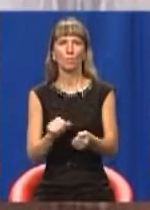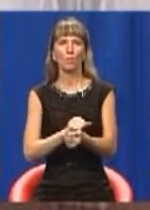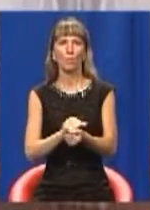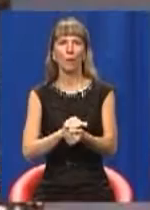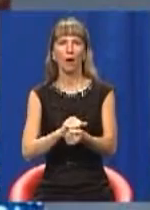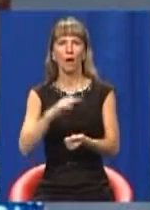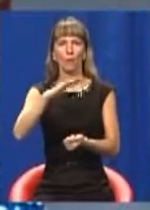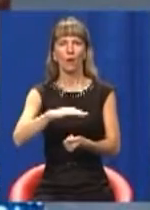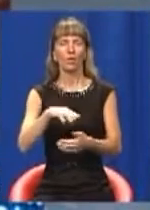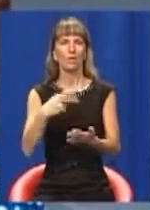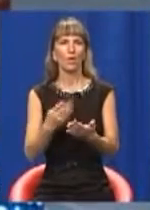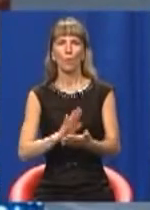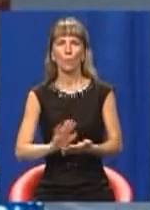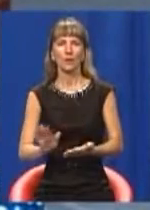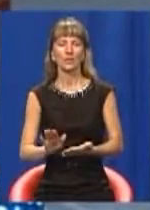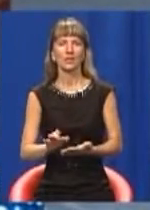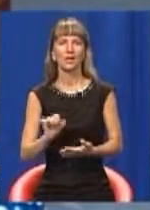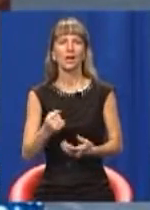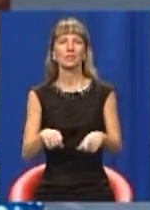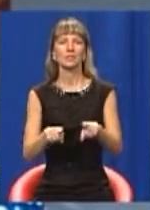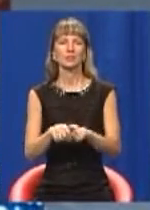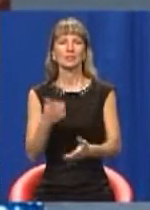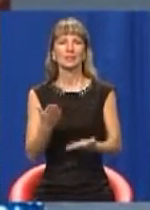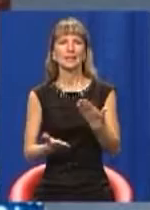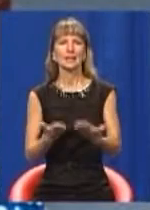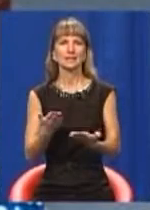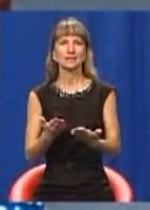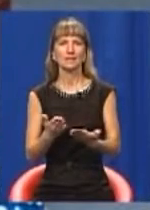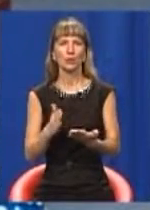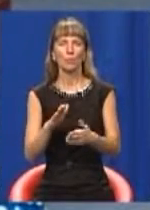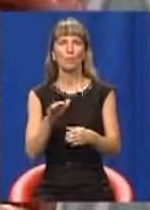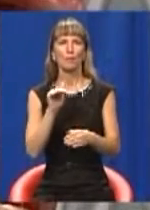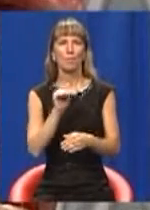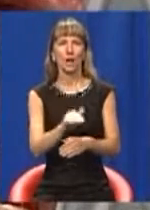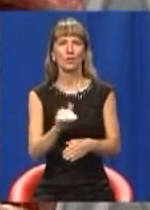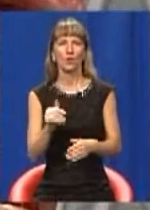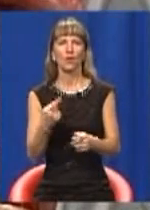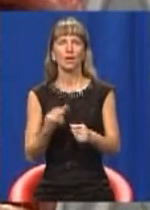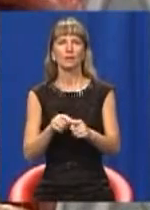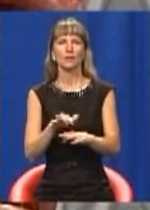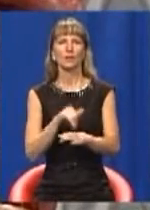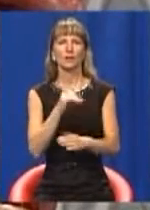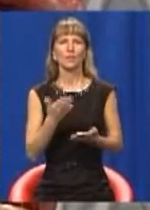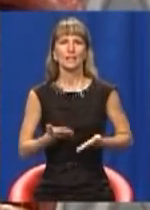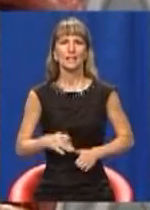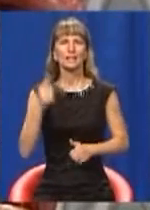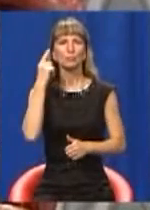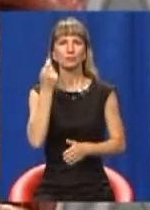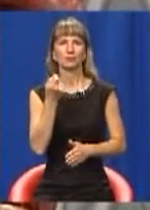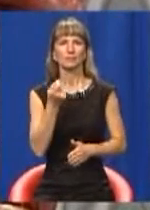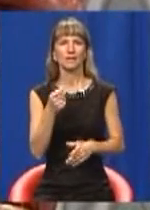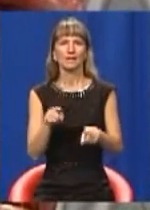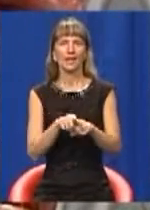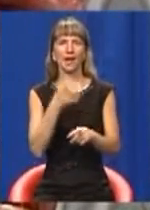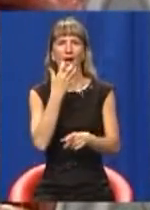впаде. А також, якщо потрогати цього котика, то його тіло здається трохи